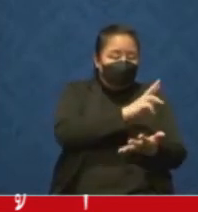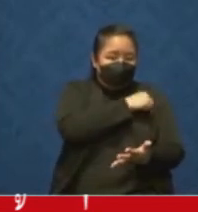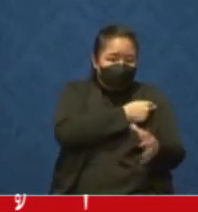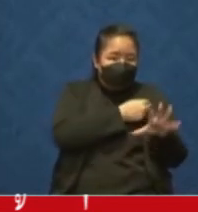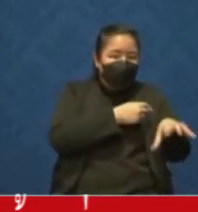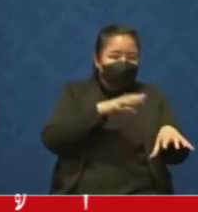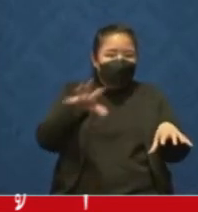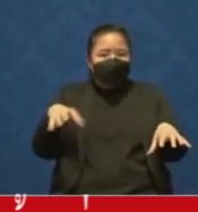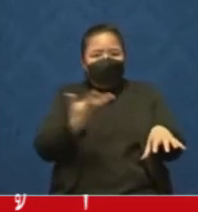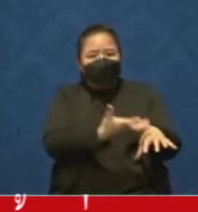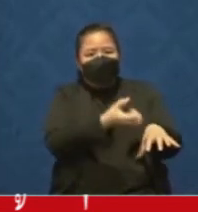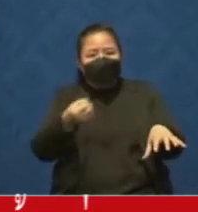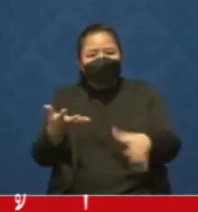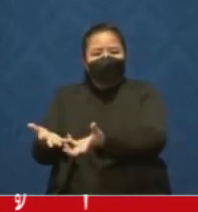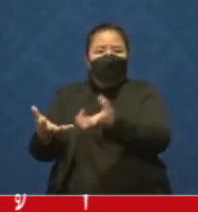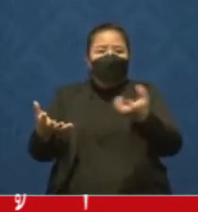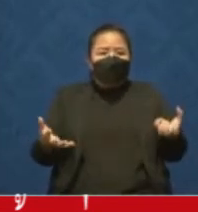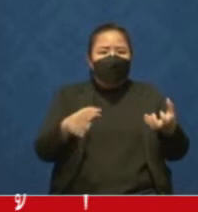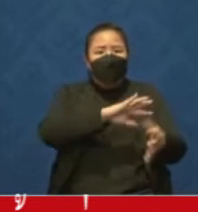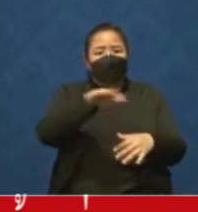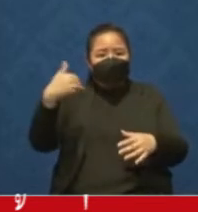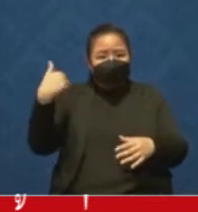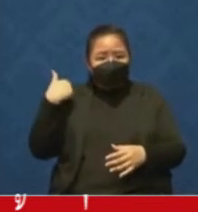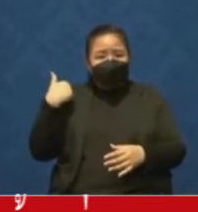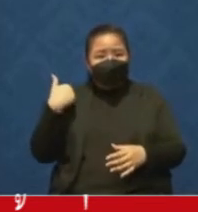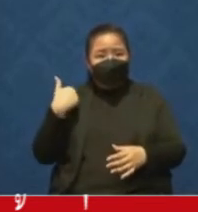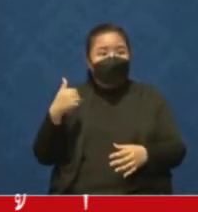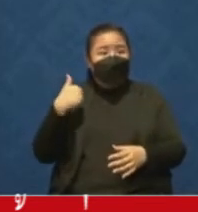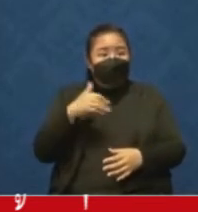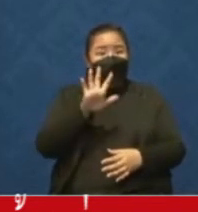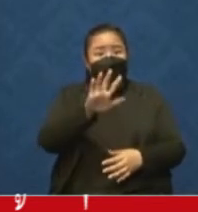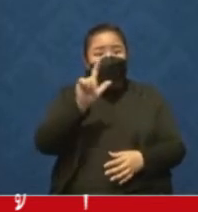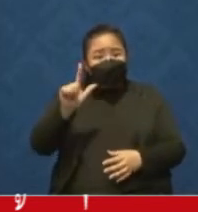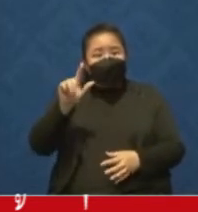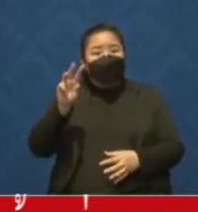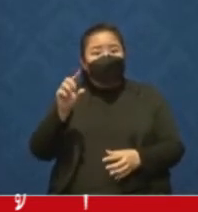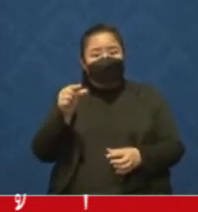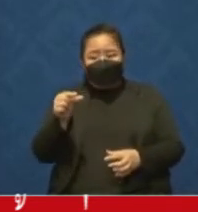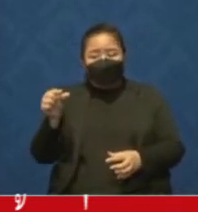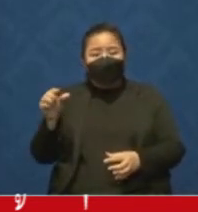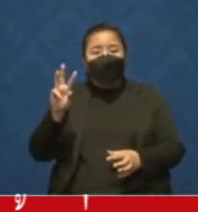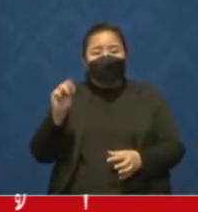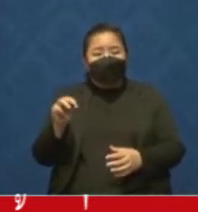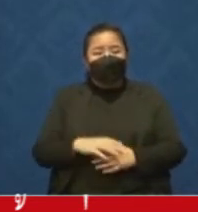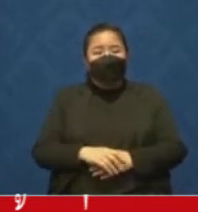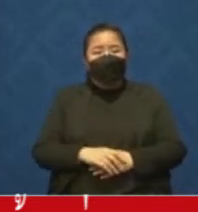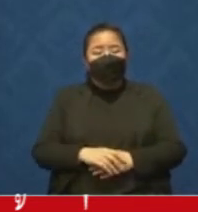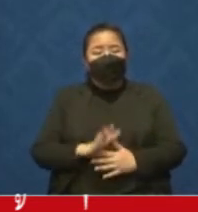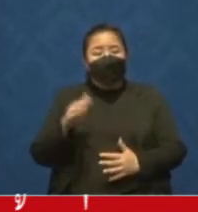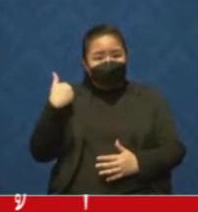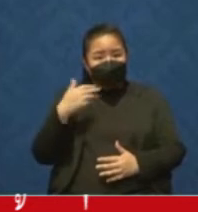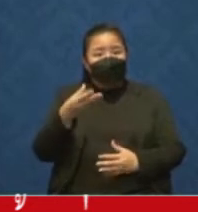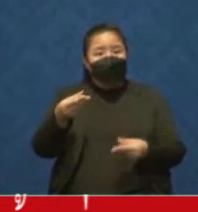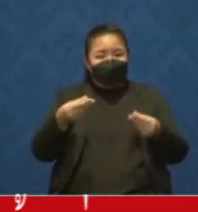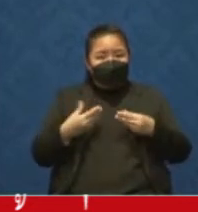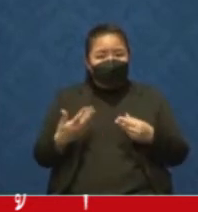ฟังองคการเพศาิ์บอกว่ามียาโโนปุรีไ้อยู่ 5 ล้านเมตรมาแล้ว 2 ลานเมรถาม